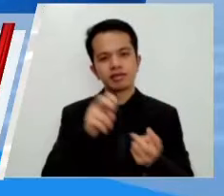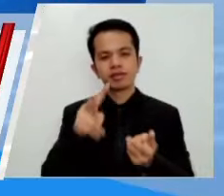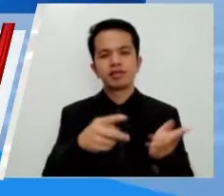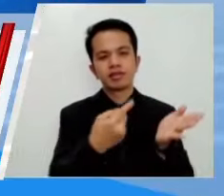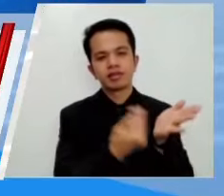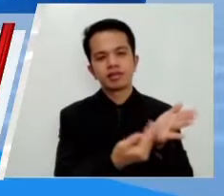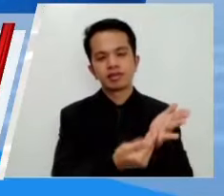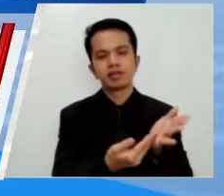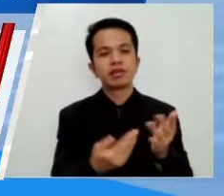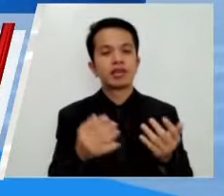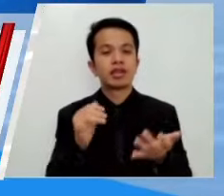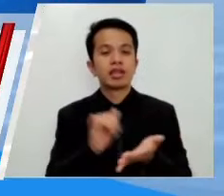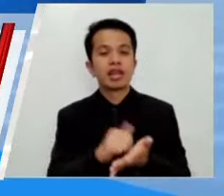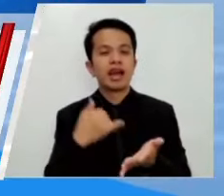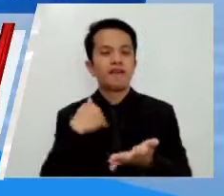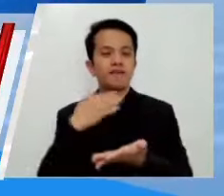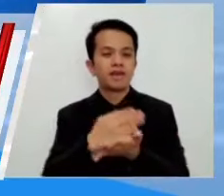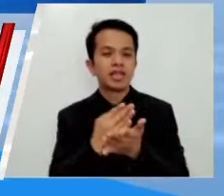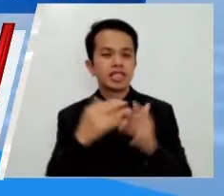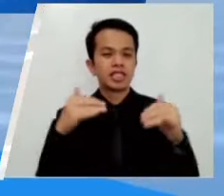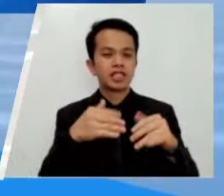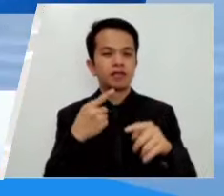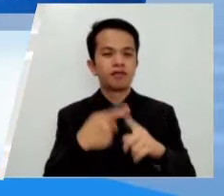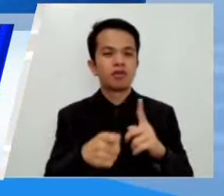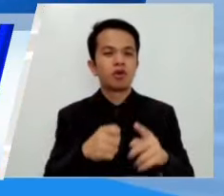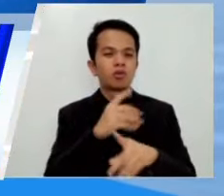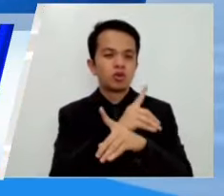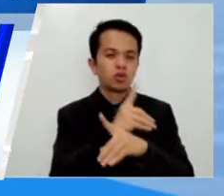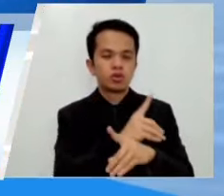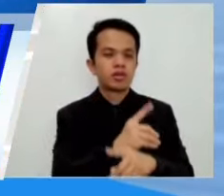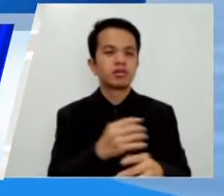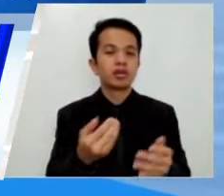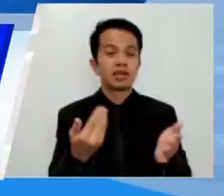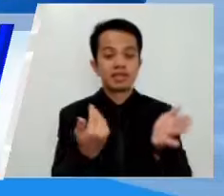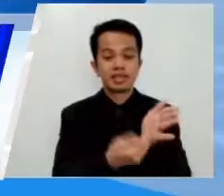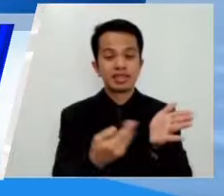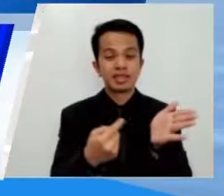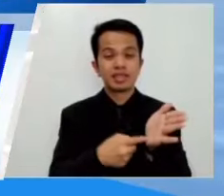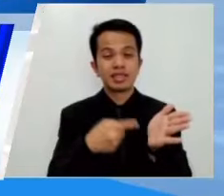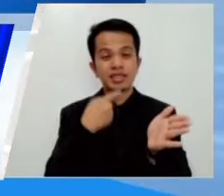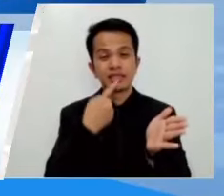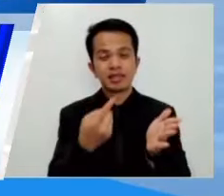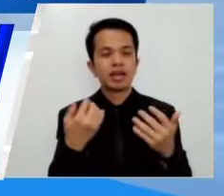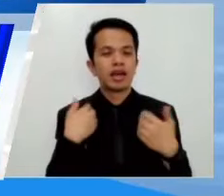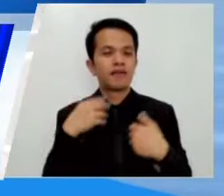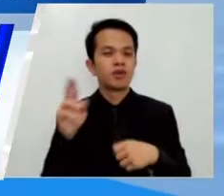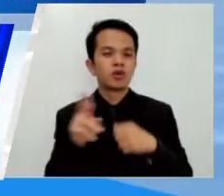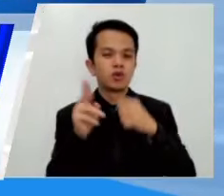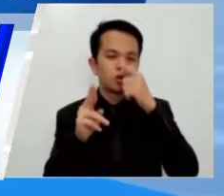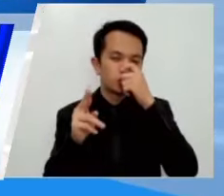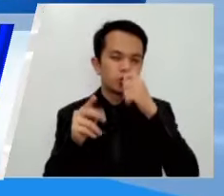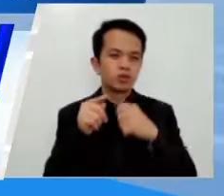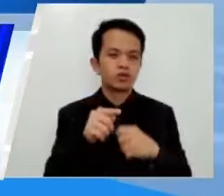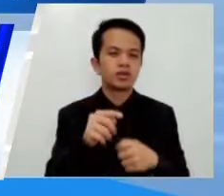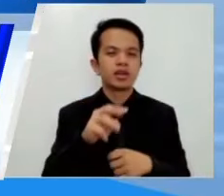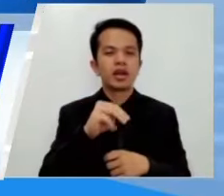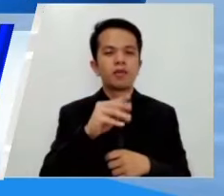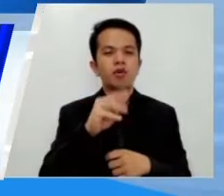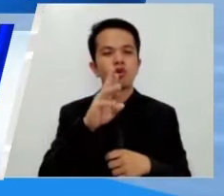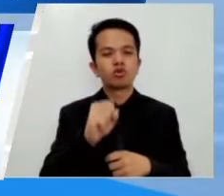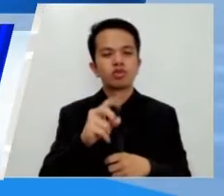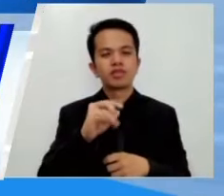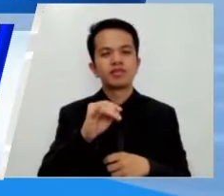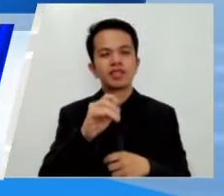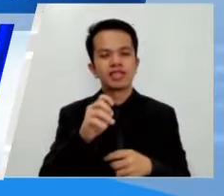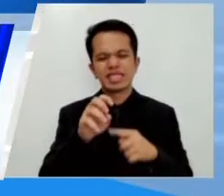budget hearing ng Department of Defense, no? At sinabi nga niya na pero ang ginamit niyang salita ay modus vivendi. Ang definition ng modus